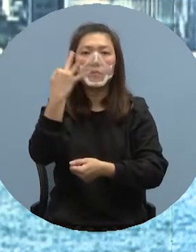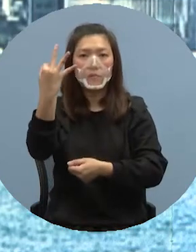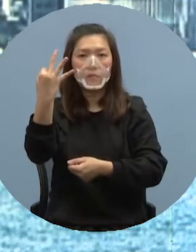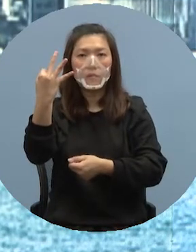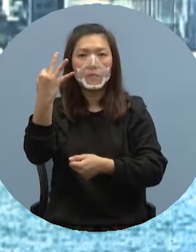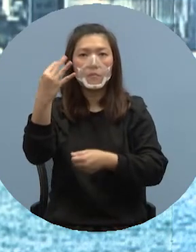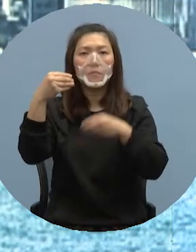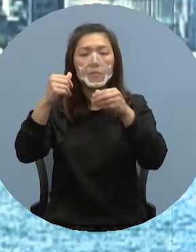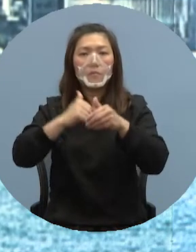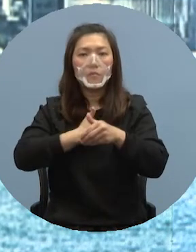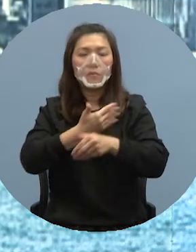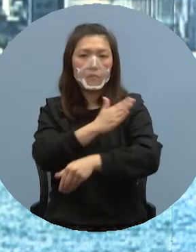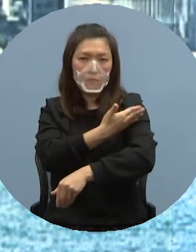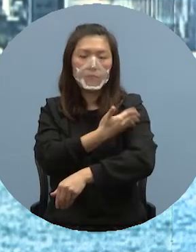個